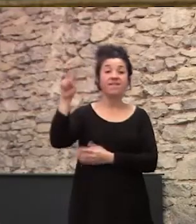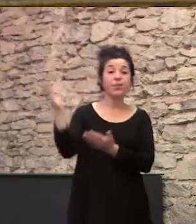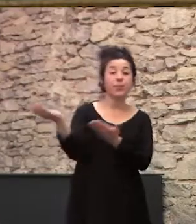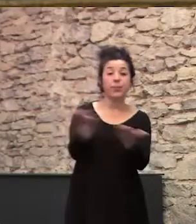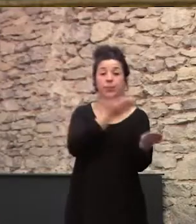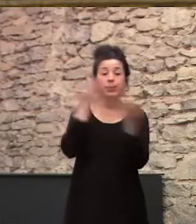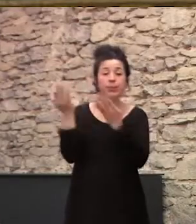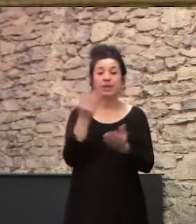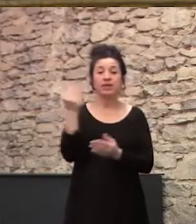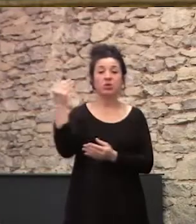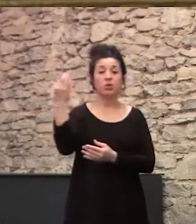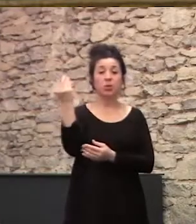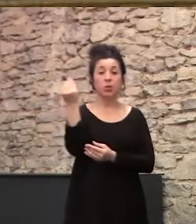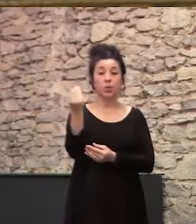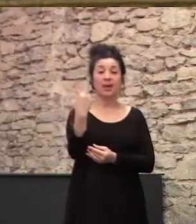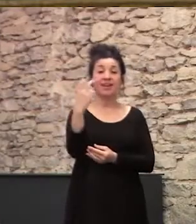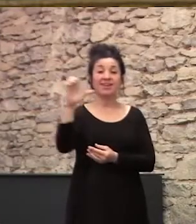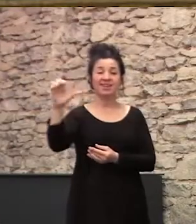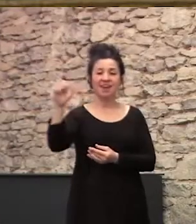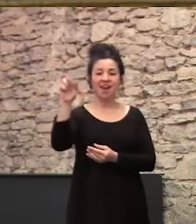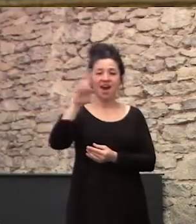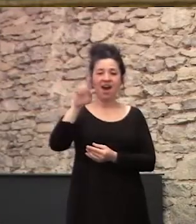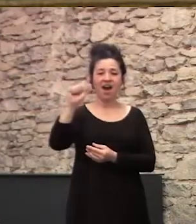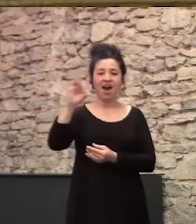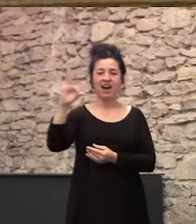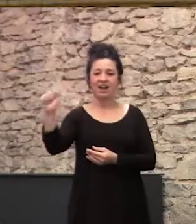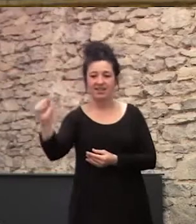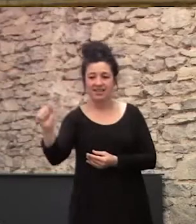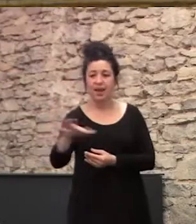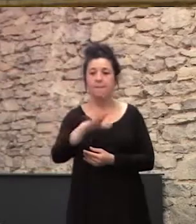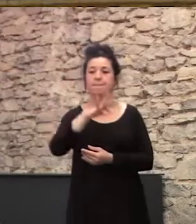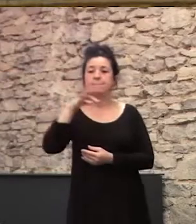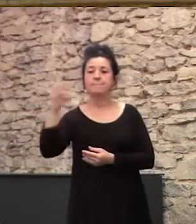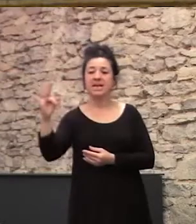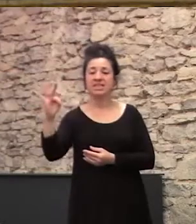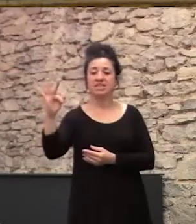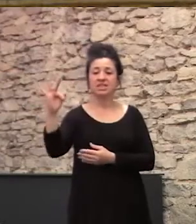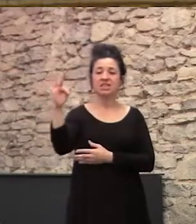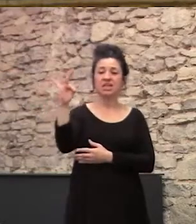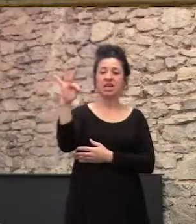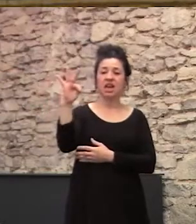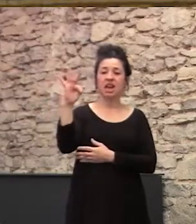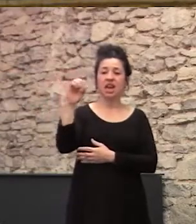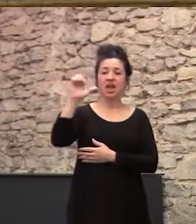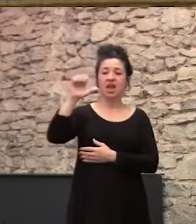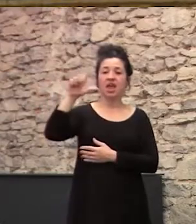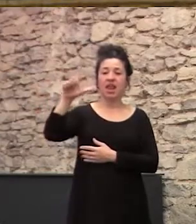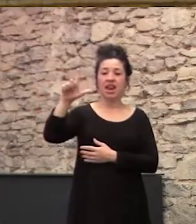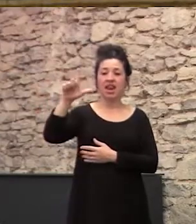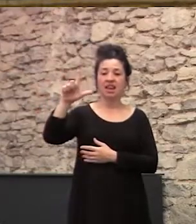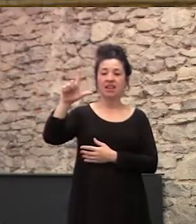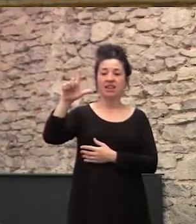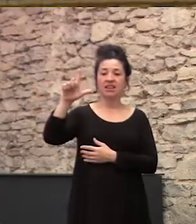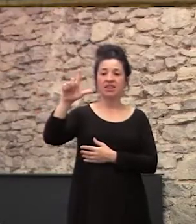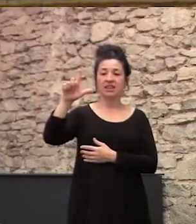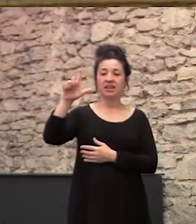Ladrilleros. Eta hor da dana oso horrela eta gaina dira historio como oso soiak, osea,